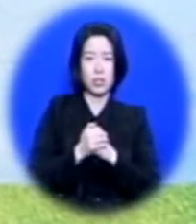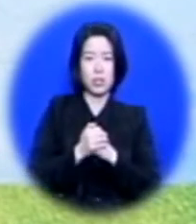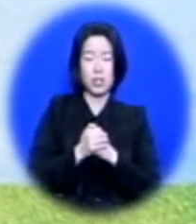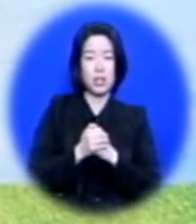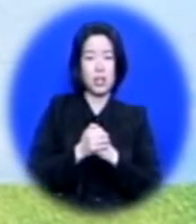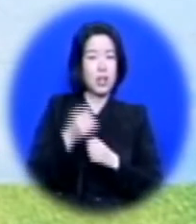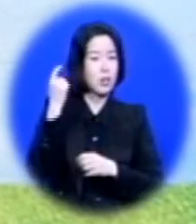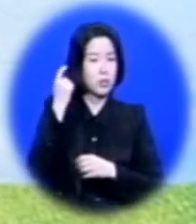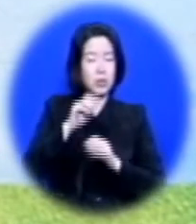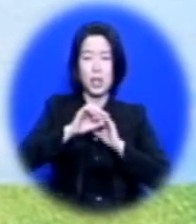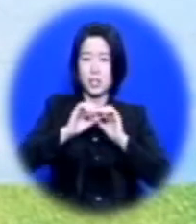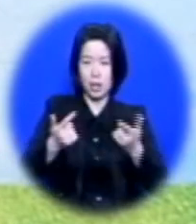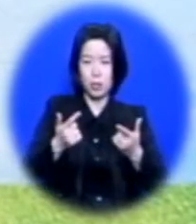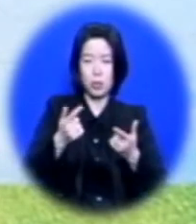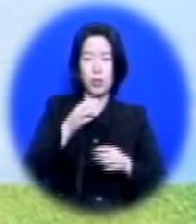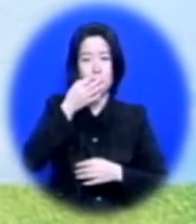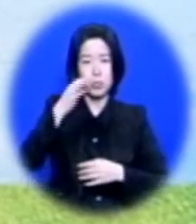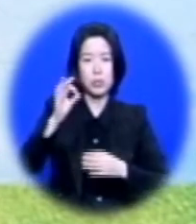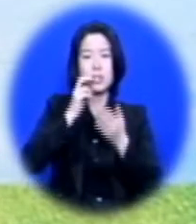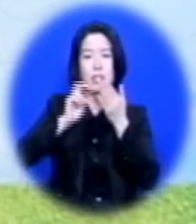소리내지 않고 부르면 잘해야